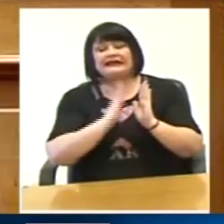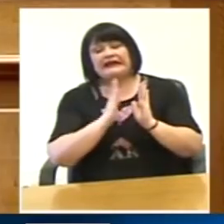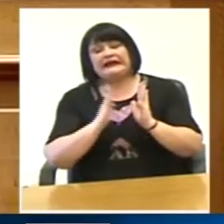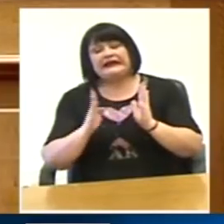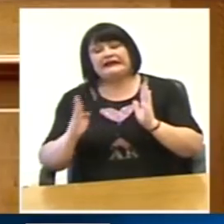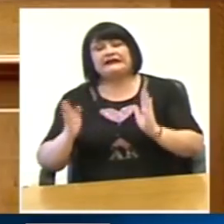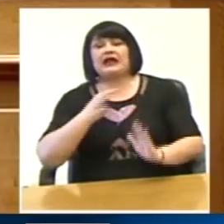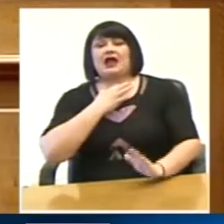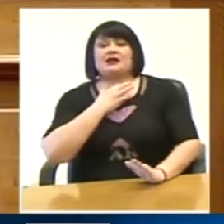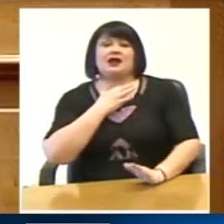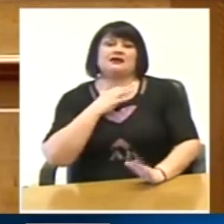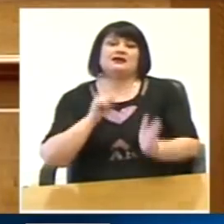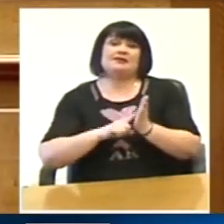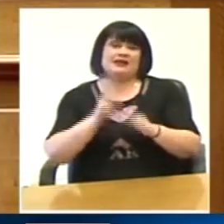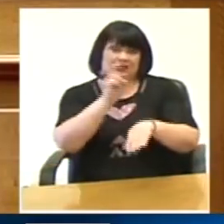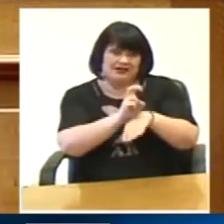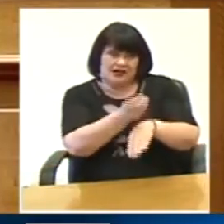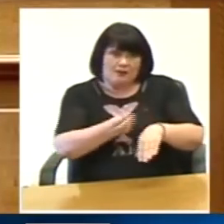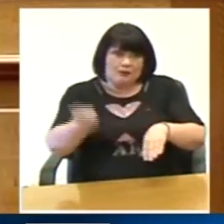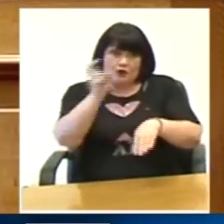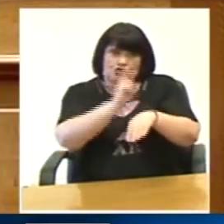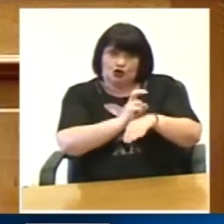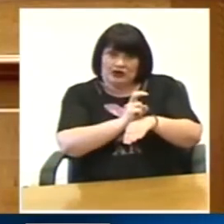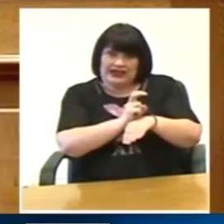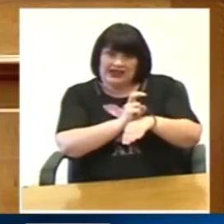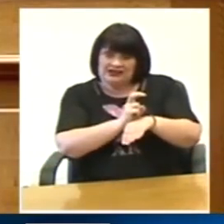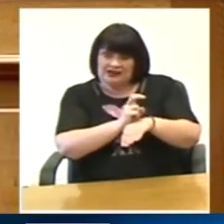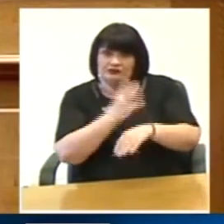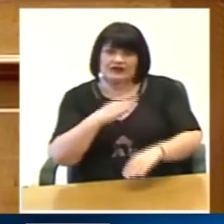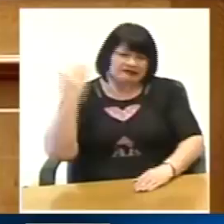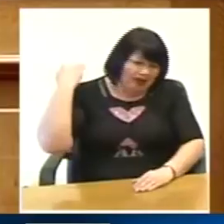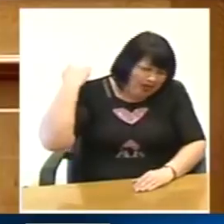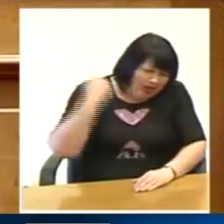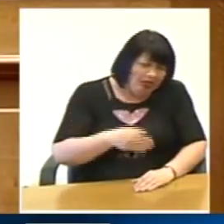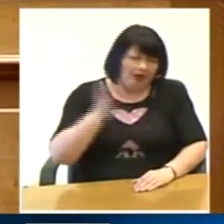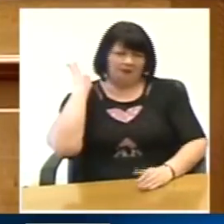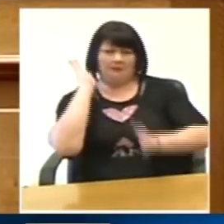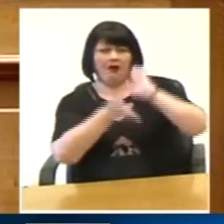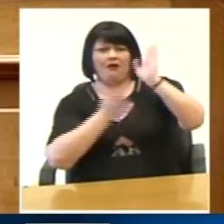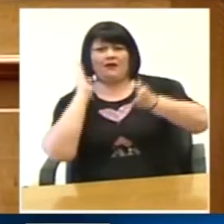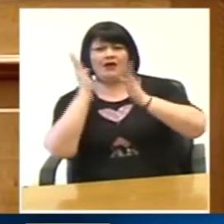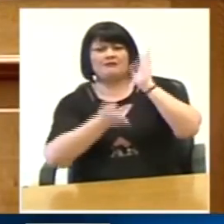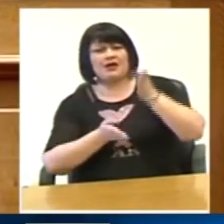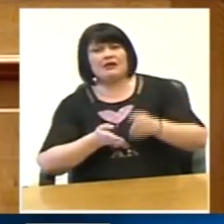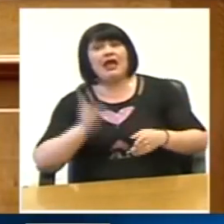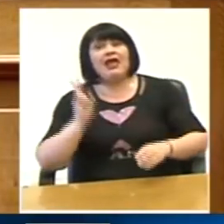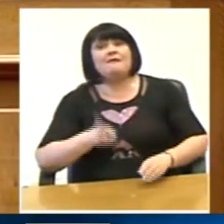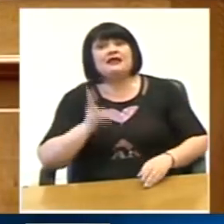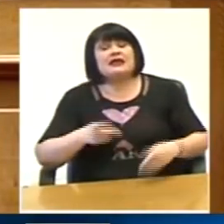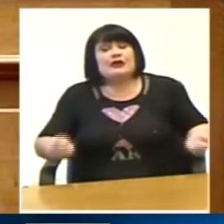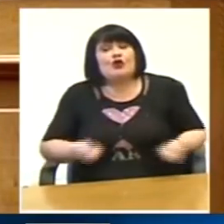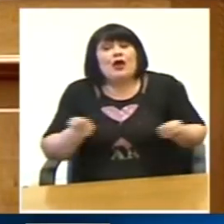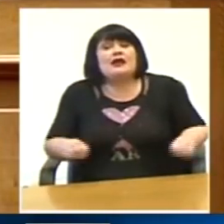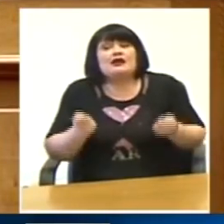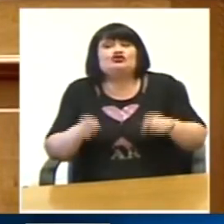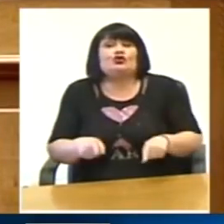για ματωβαμένα πρωτογενή πλεονάσματα. Με τη δαμόκλειο σπάθη να επικρέμεται πάνω από τις πλάτες και το